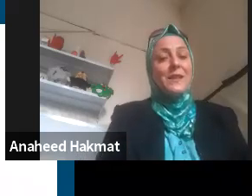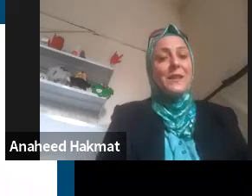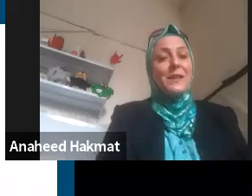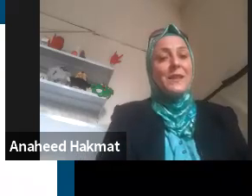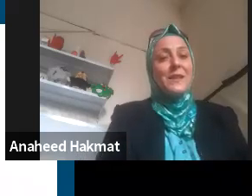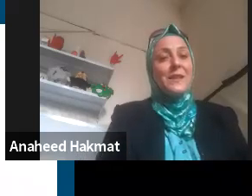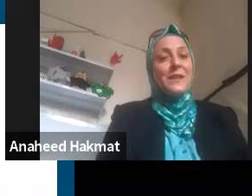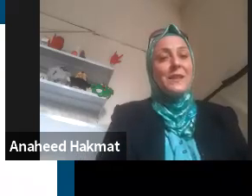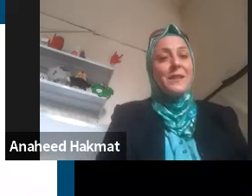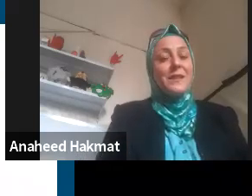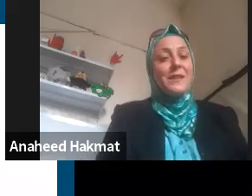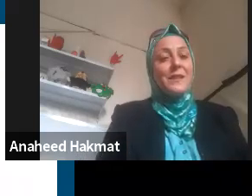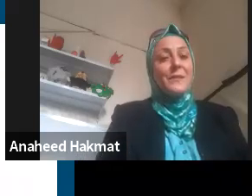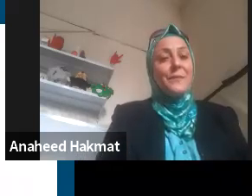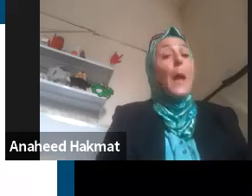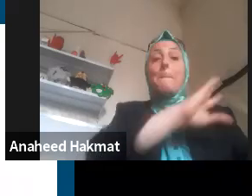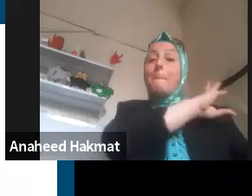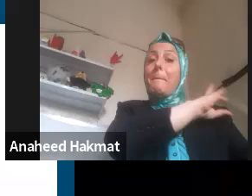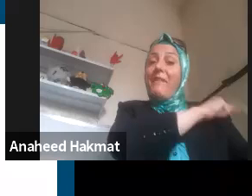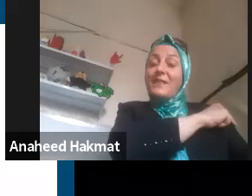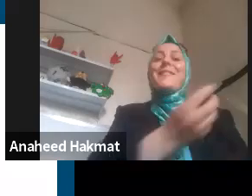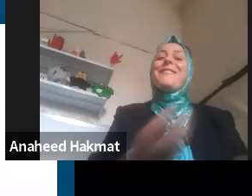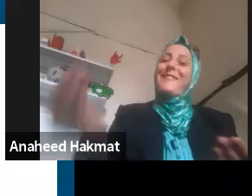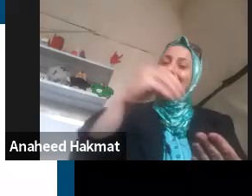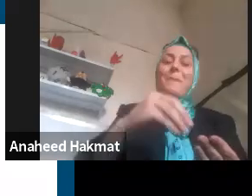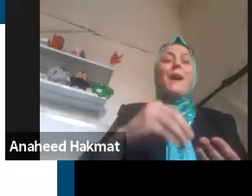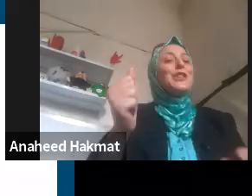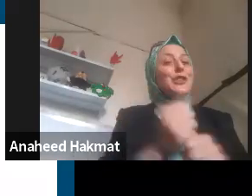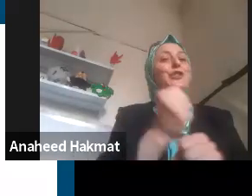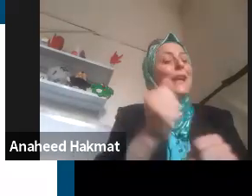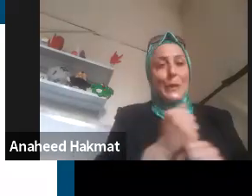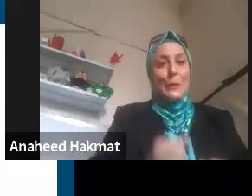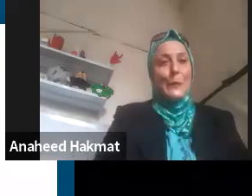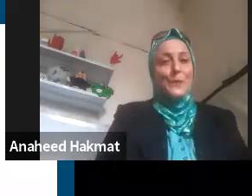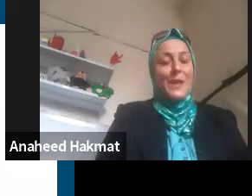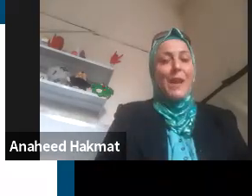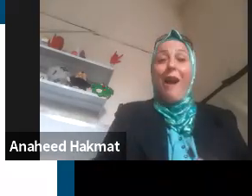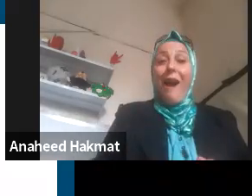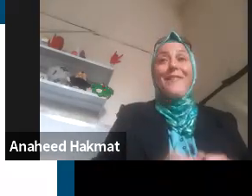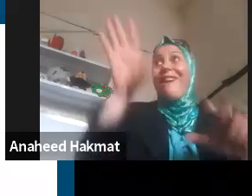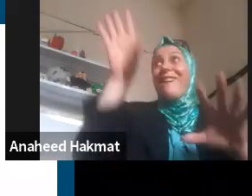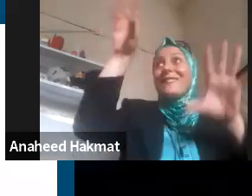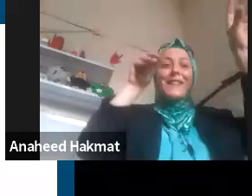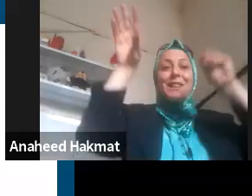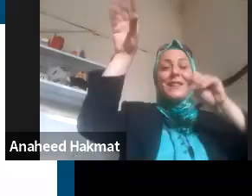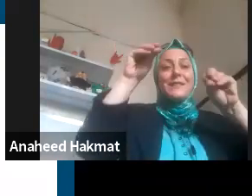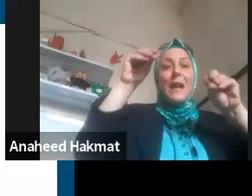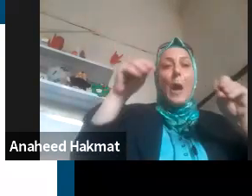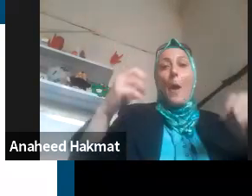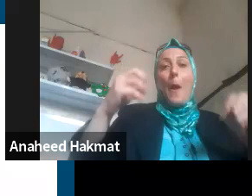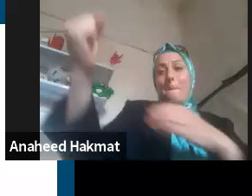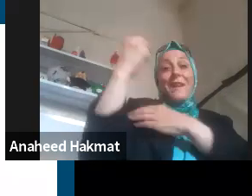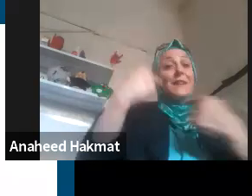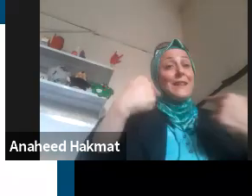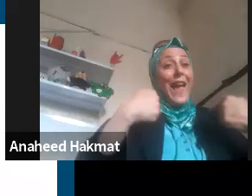بفلسطين معك. نعم بفلسطين كمان استخدموا قصة اسمه بطلتي أنا،